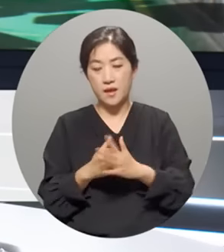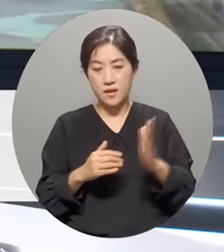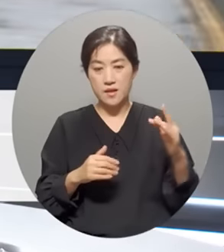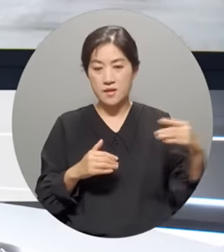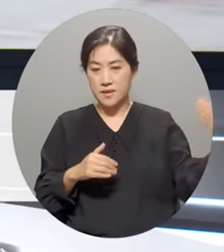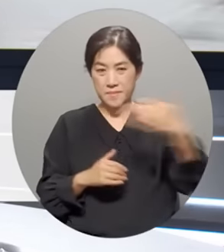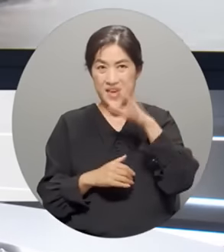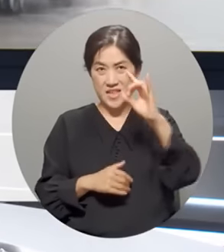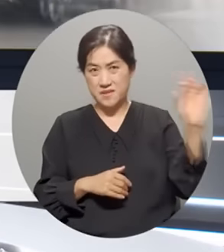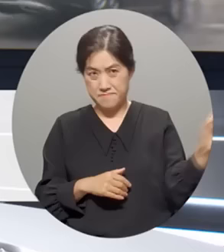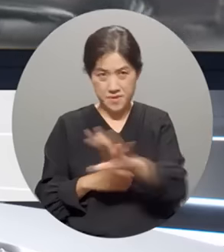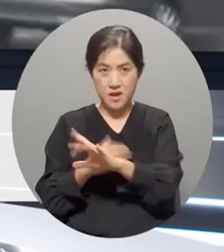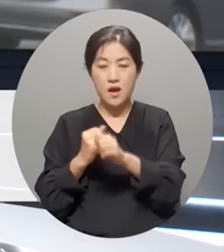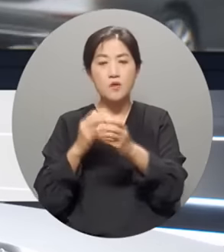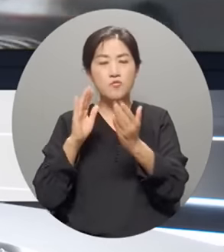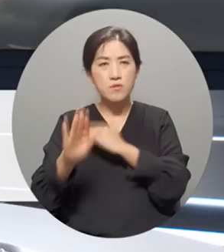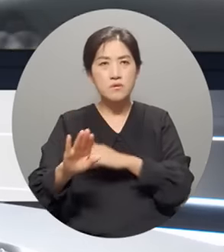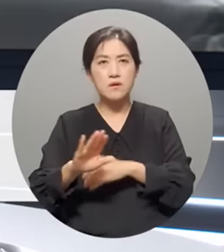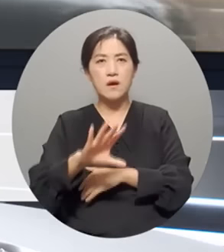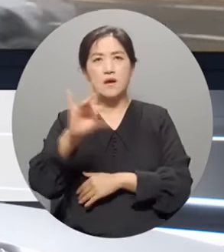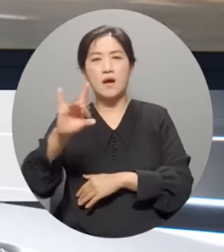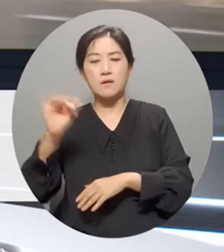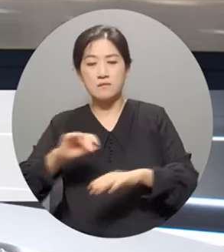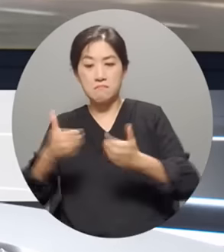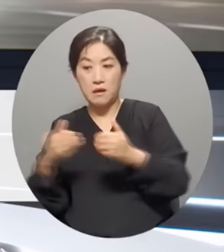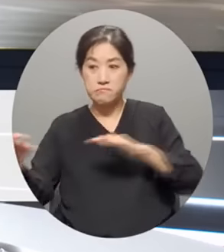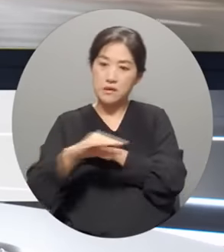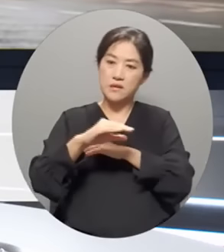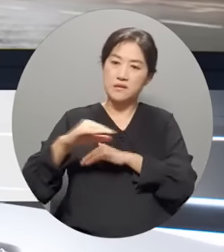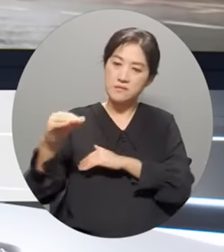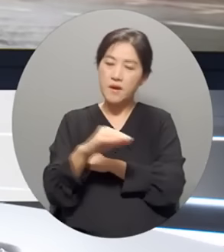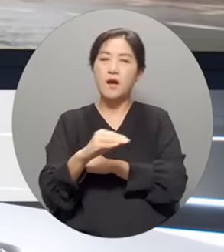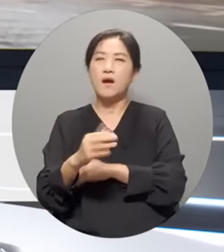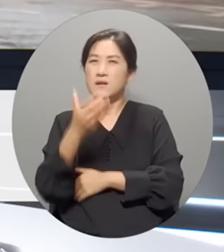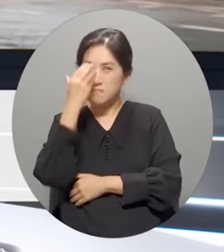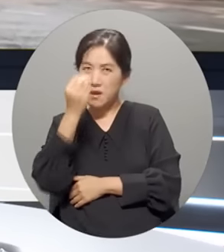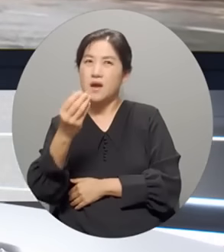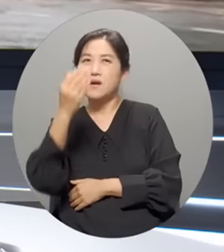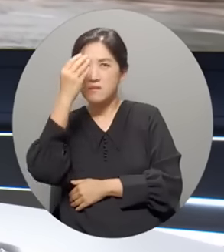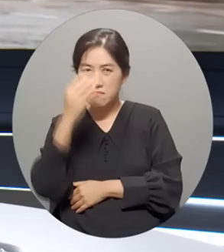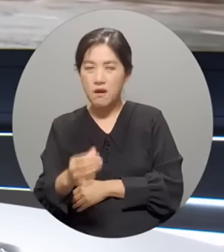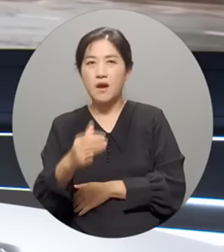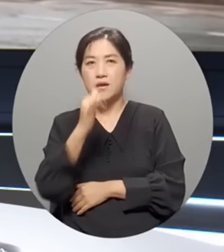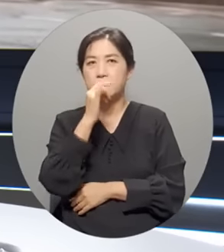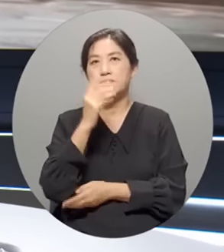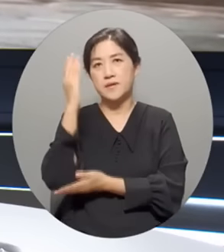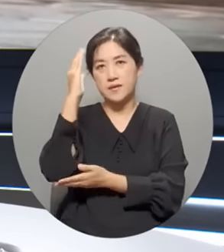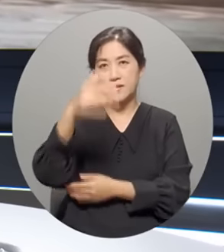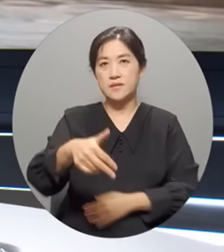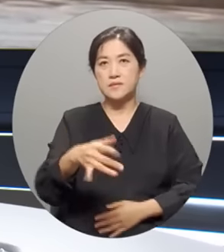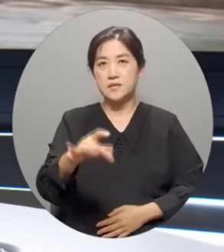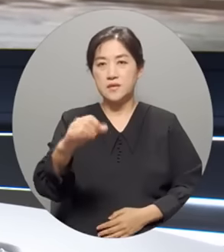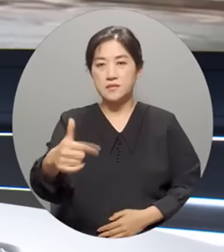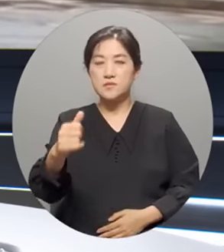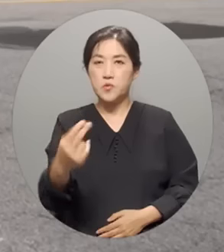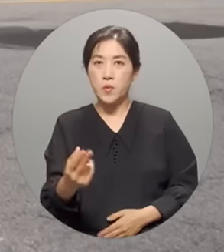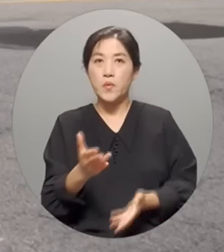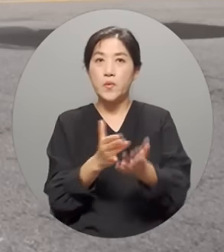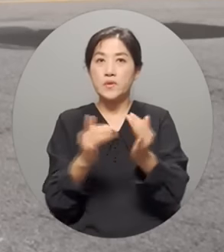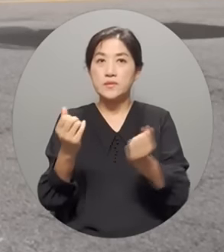바뀐 뒤에도 종종 역주행 차량을 봤다는 목격담이 나오고 있습니다. 이어서 재은효 기자입니다.